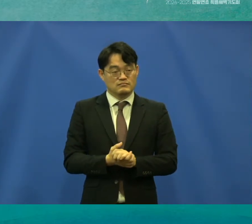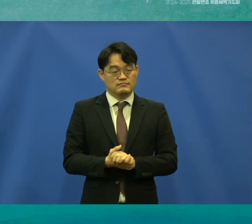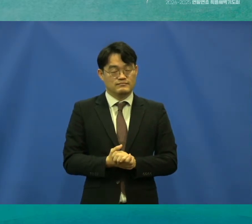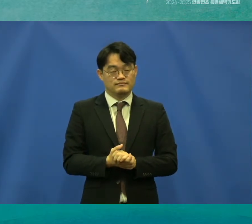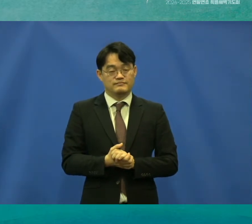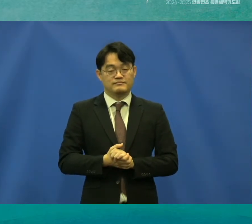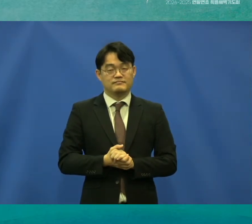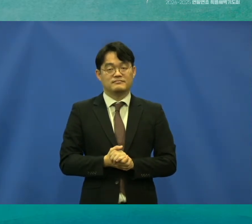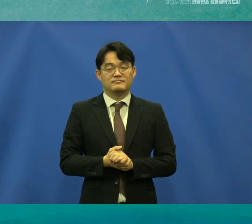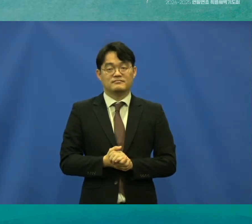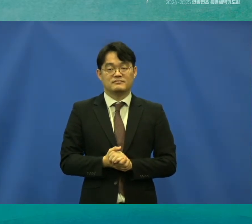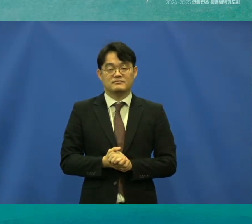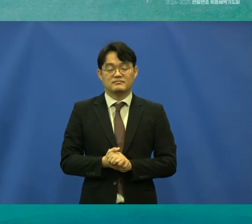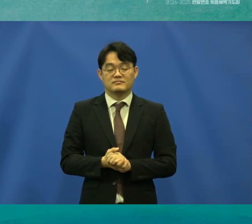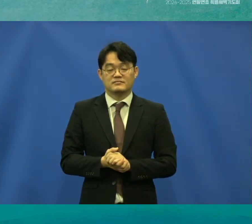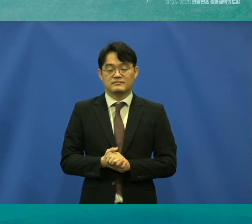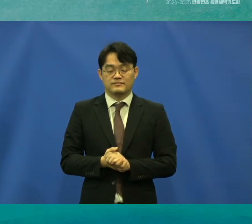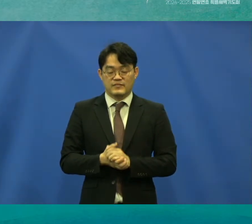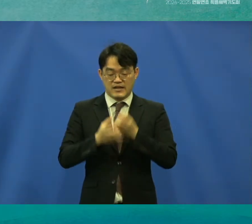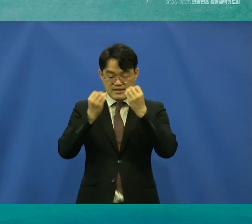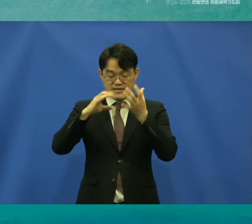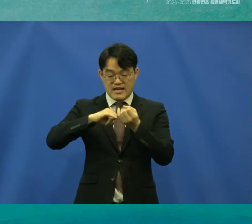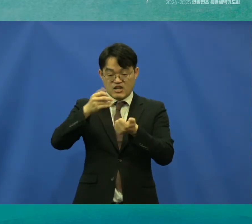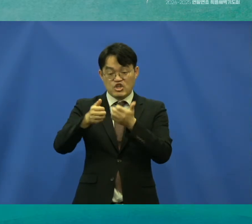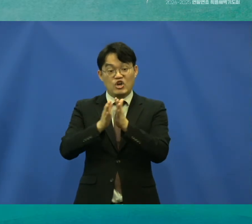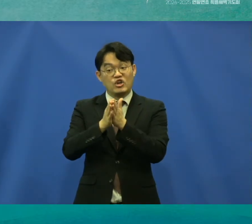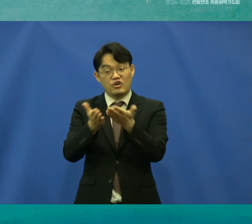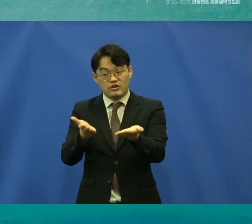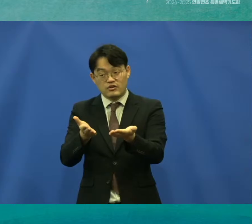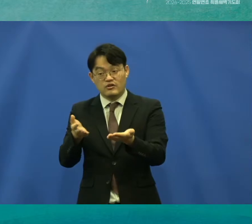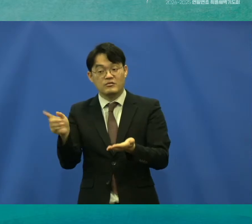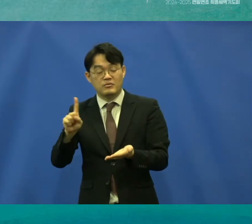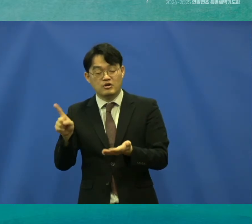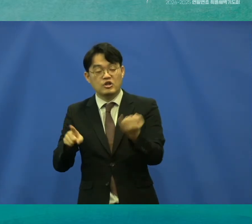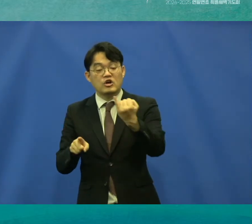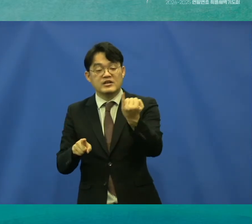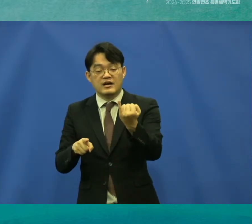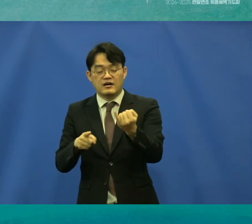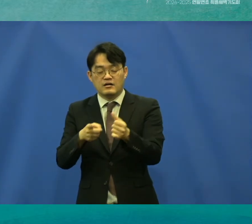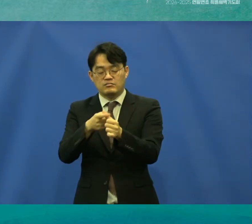현장에서 가늠하다가 붙잡힌 여자를 용서한다고?